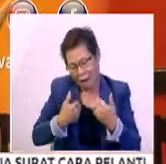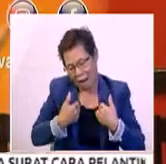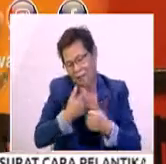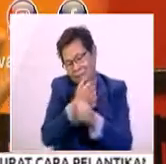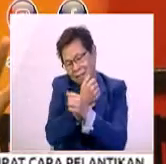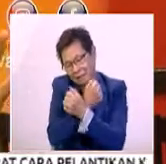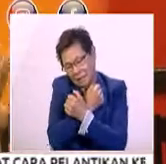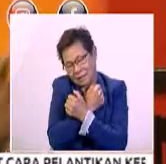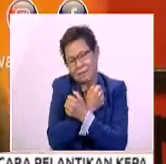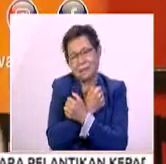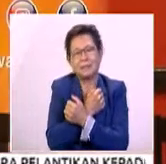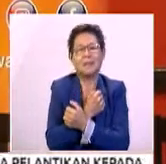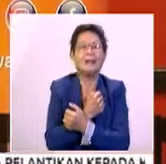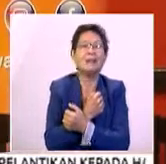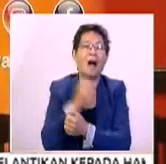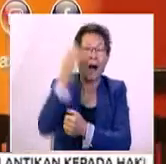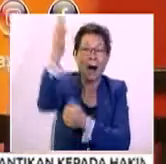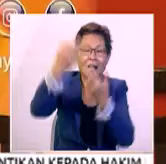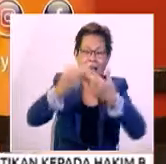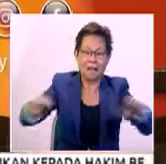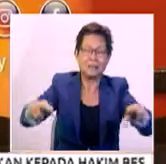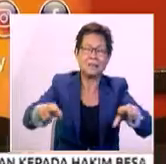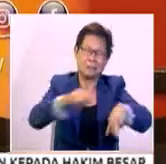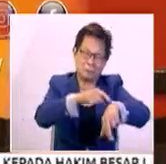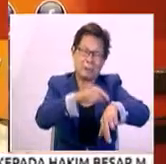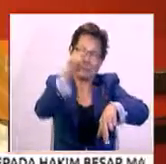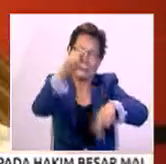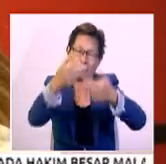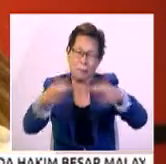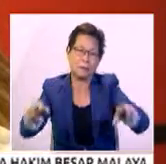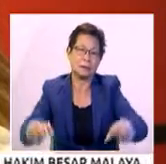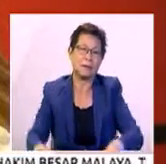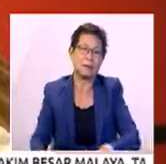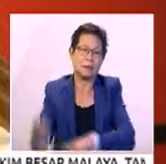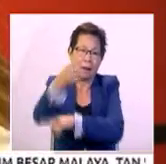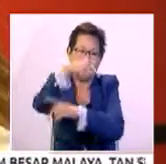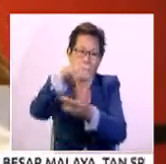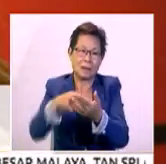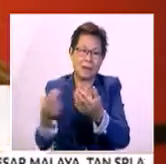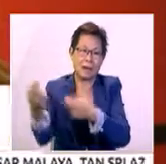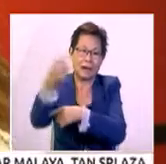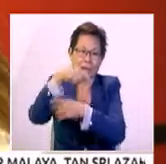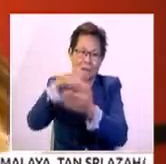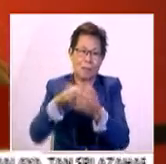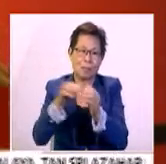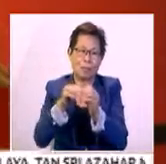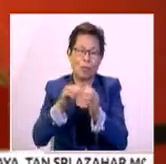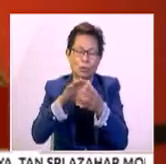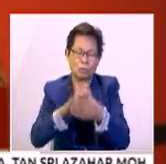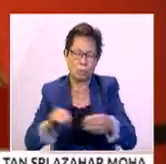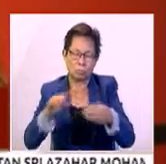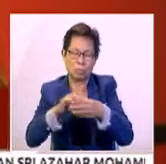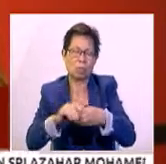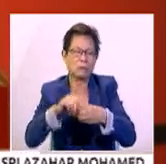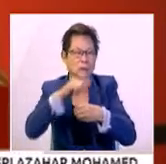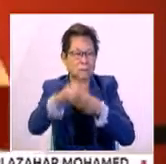dan lirik oleh Mah yang bakal dilancarkan tidak lama lagi. Lagu ini adalah lebih mengisahkan